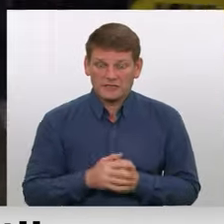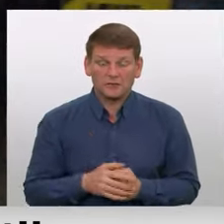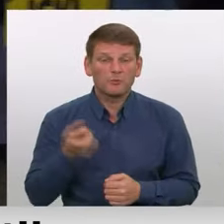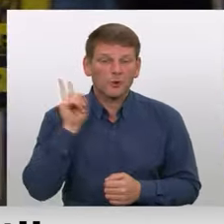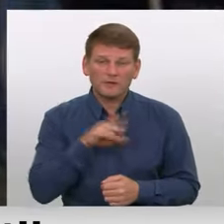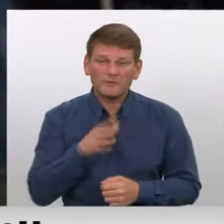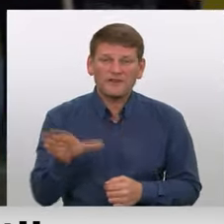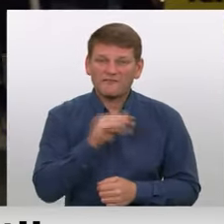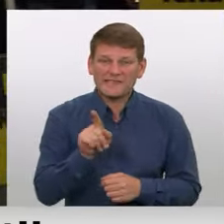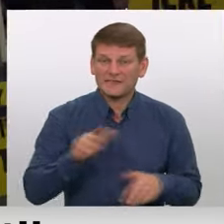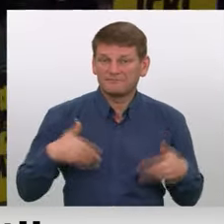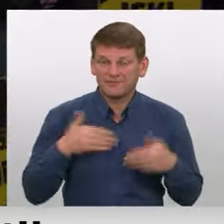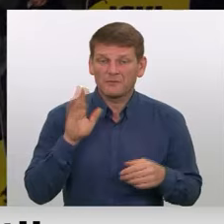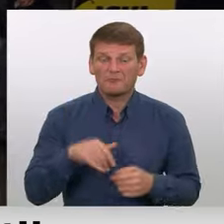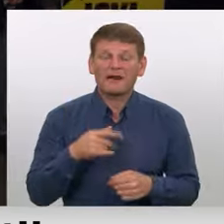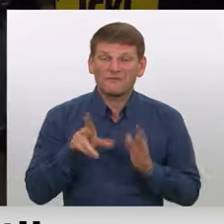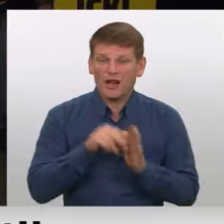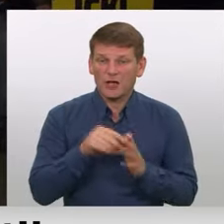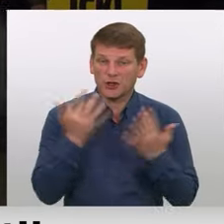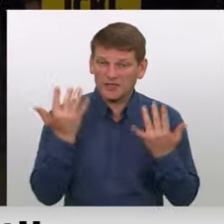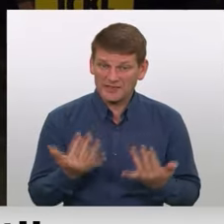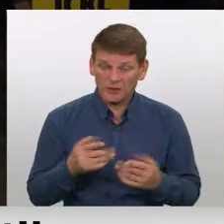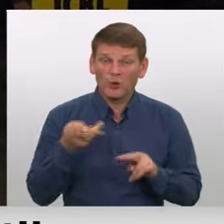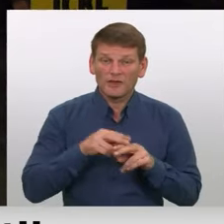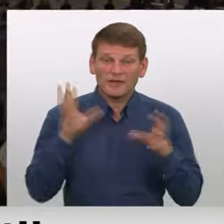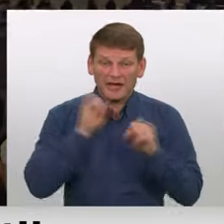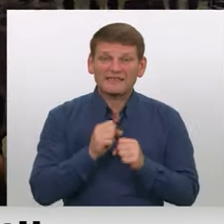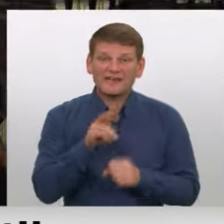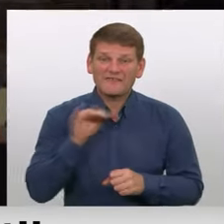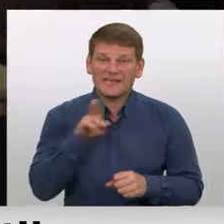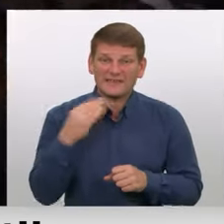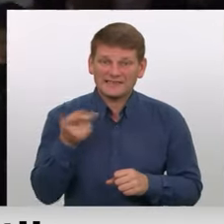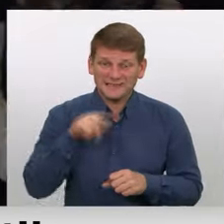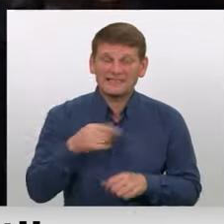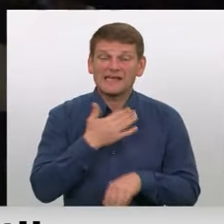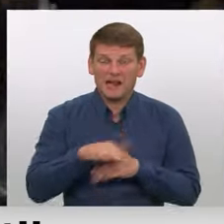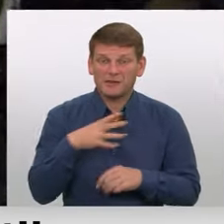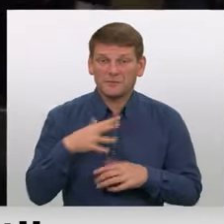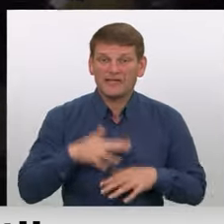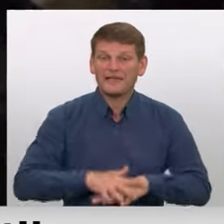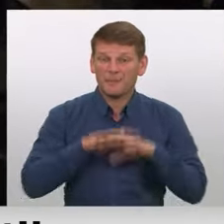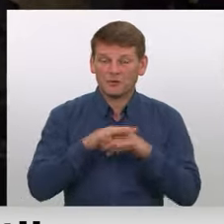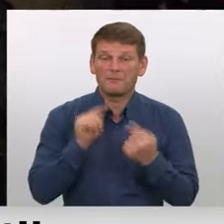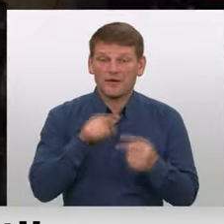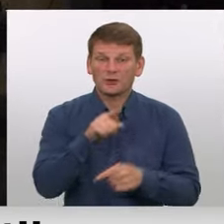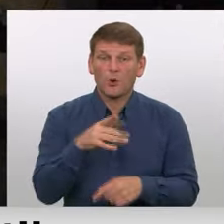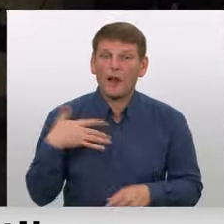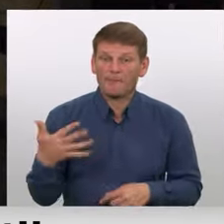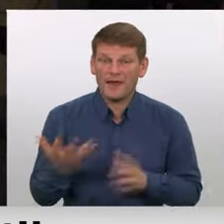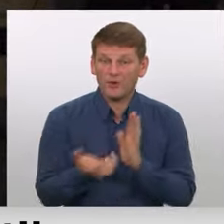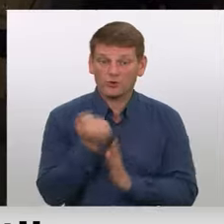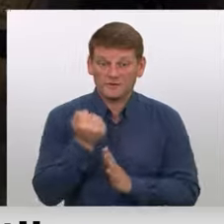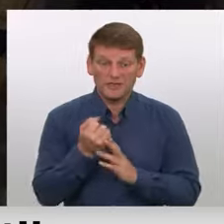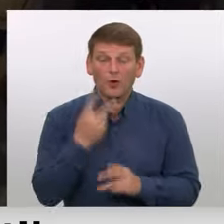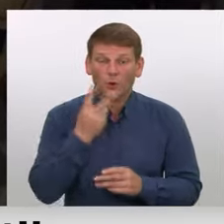ne viss ir sajūsmā par vēlēšanu rezultātiem, un naktī Vīnas ielās notika neliela demonstrācija pret šo labējo uzvaru. Lūk,